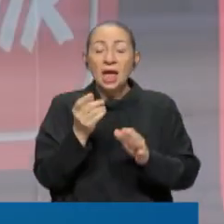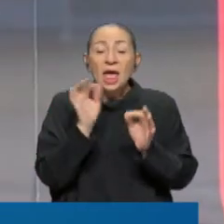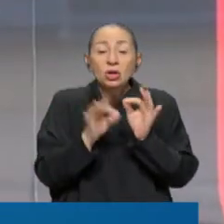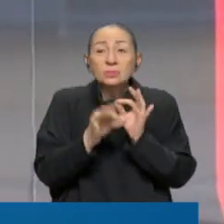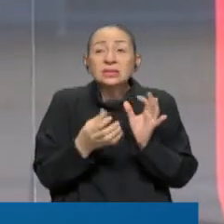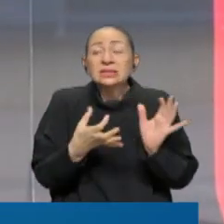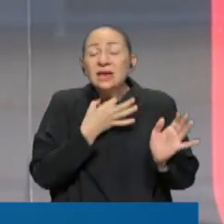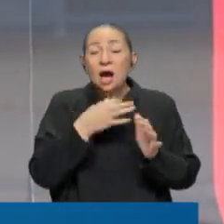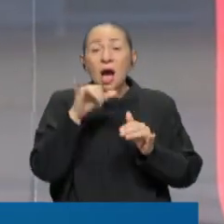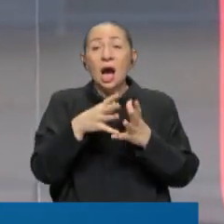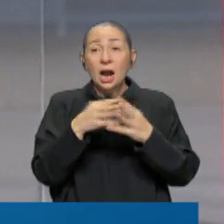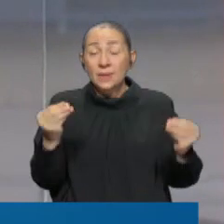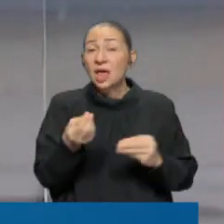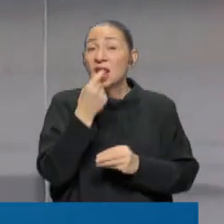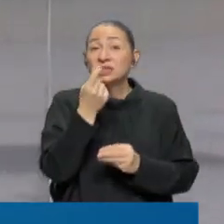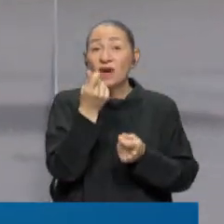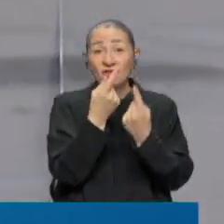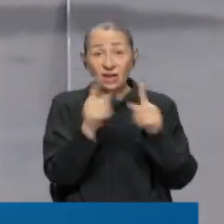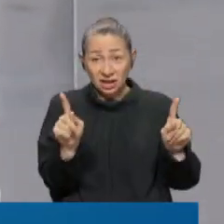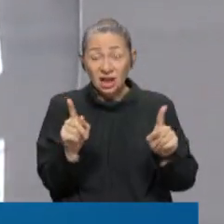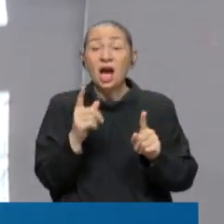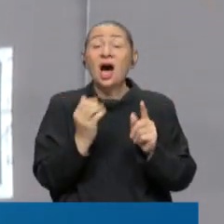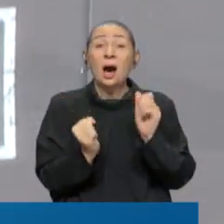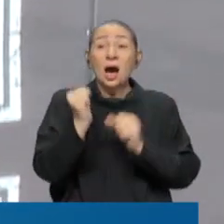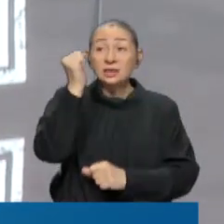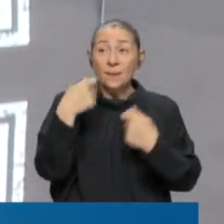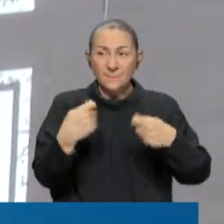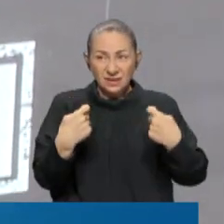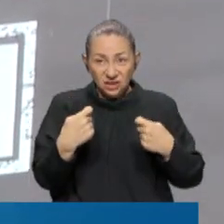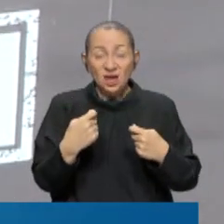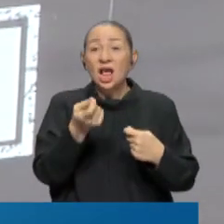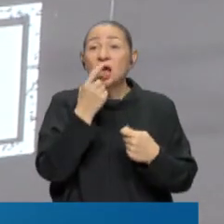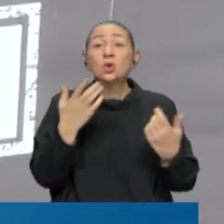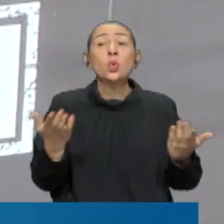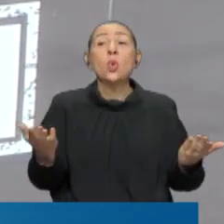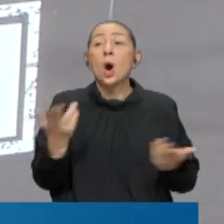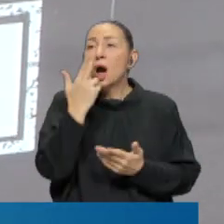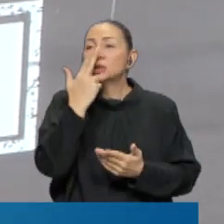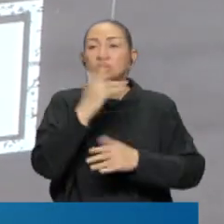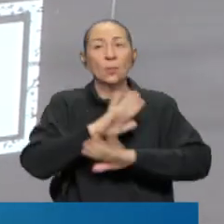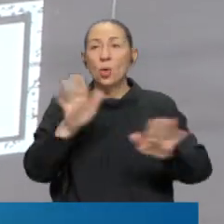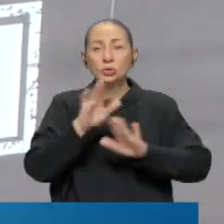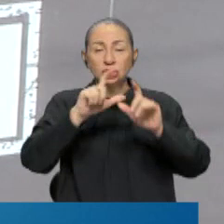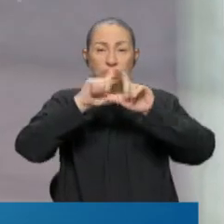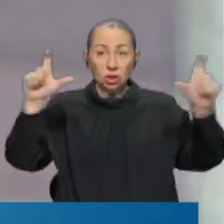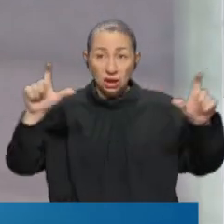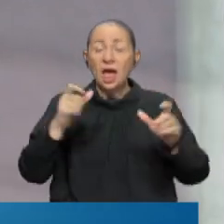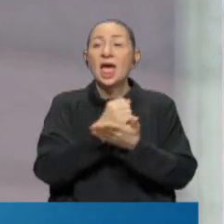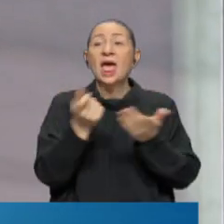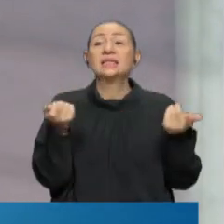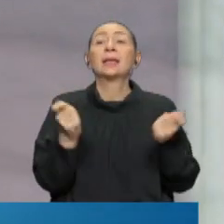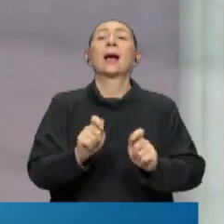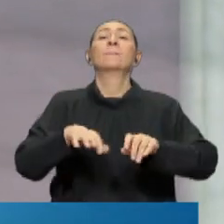çıkmaza hak kayıplarına ilaç fiyat farklılıklarına artan maliyetlere ilaç yokluğuna alışamıyoruz sloganıyla eczaneler